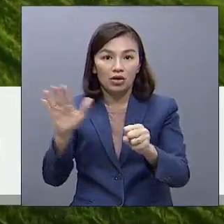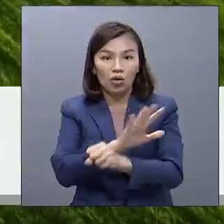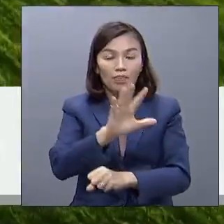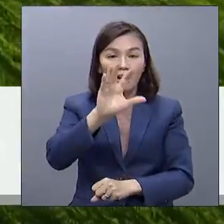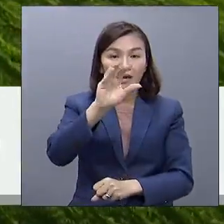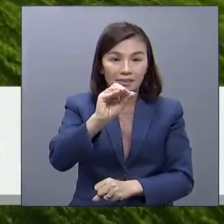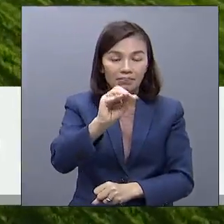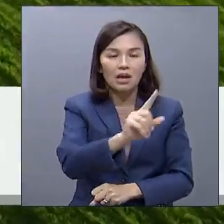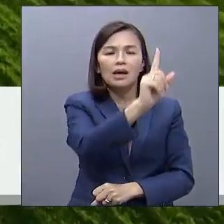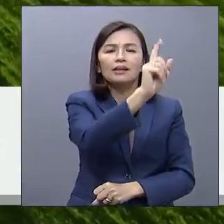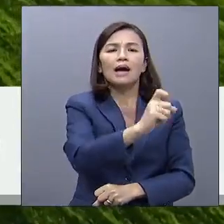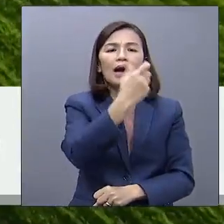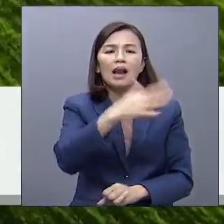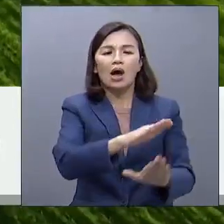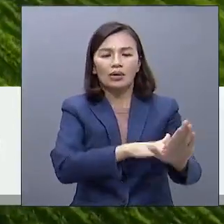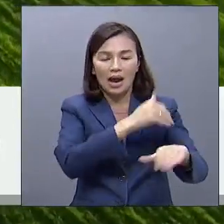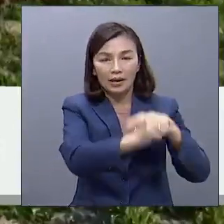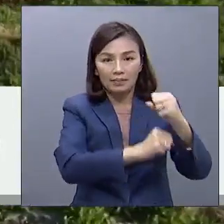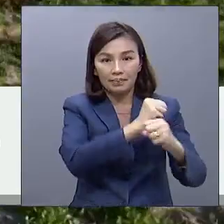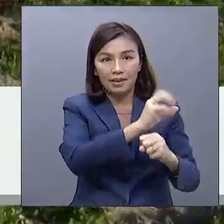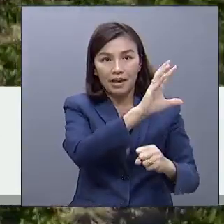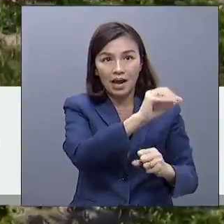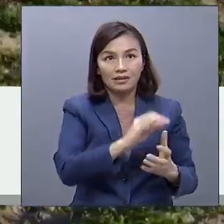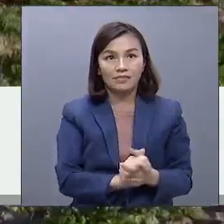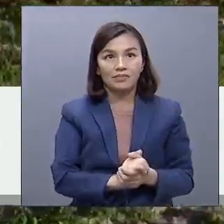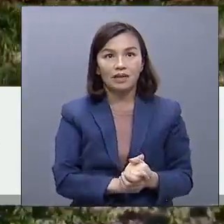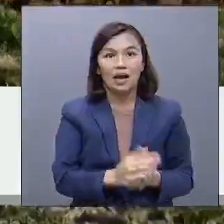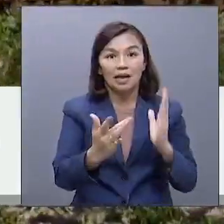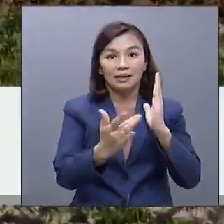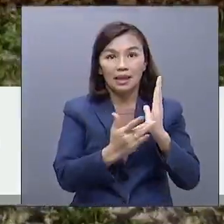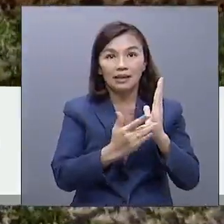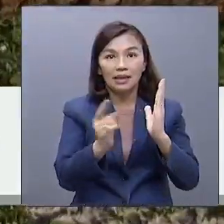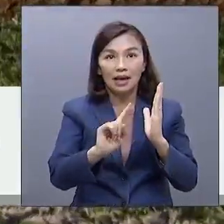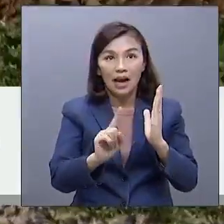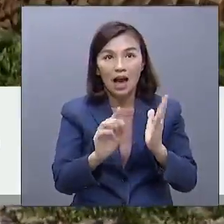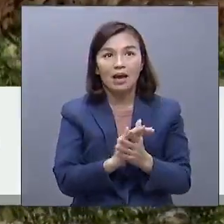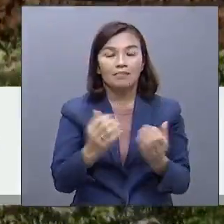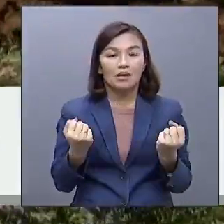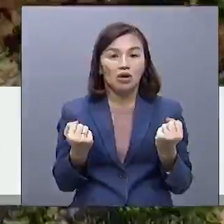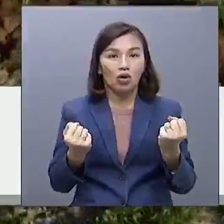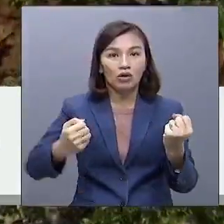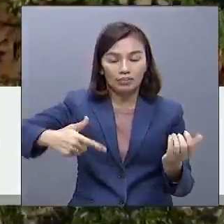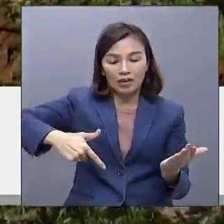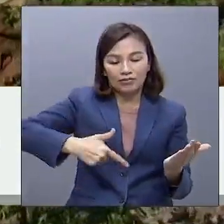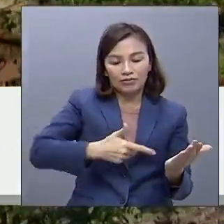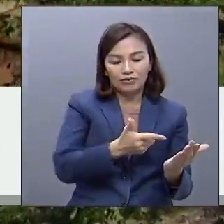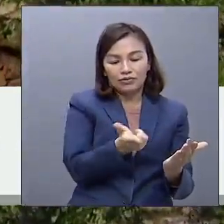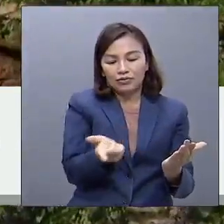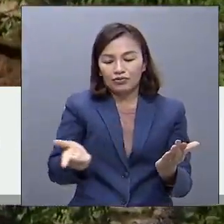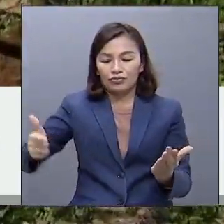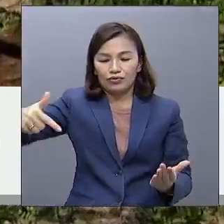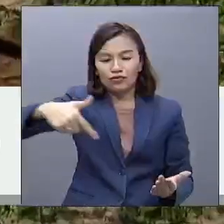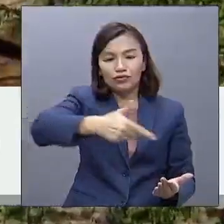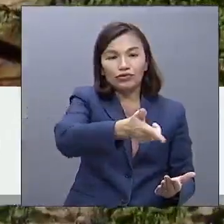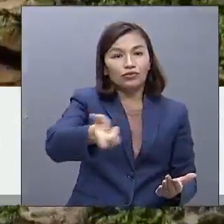ะคะงานนี้แกมบารินยังคงใช้เทคนิคที่เขาถนัดอย่างการไถรถแทรกเตอร์ไปตามท้องทุ่งให้เกิดลายเส้นตามที่ออกแบ